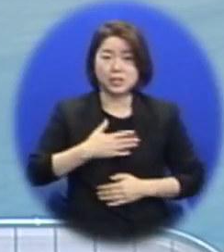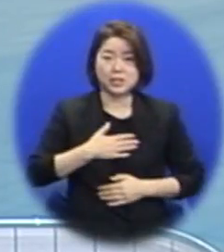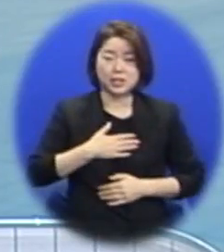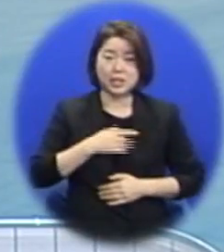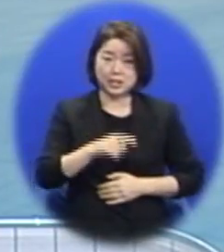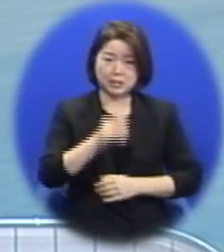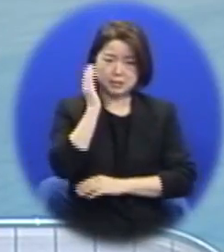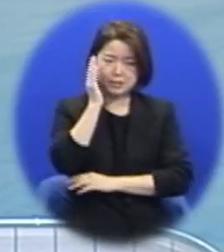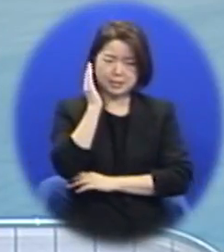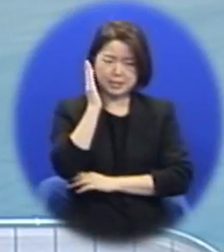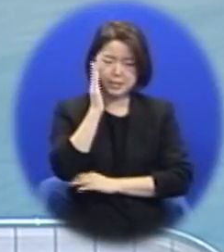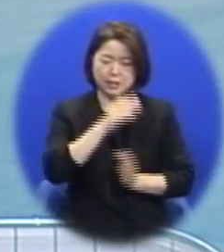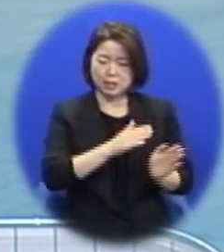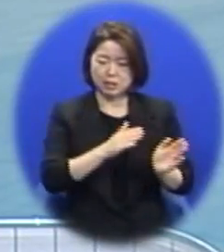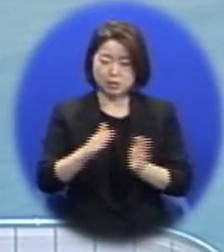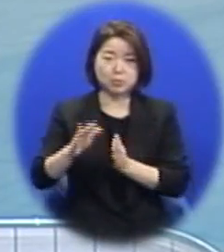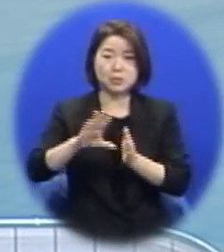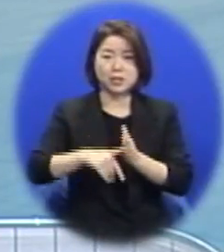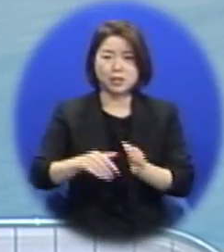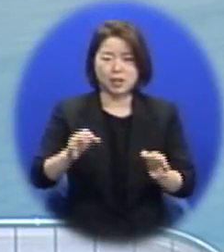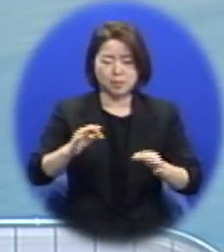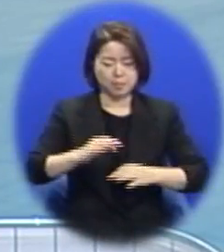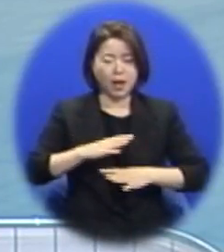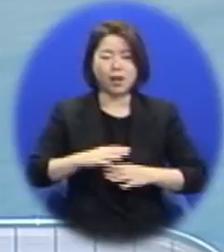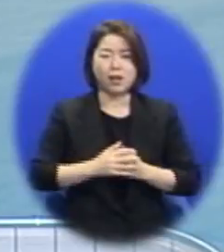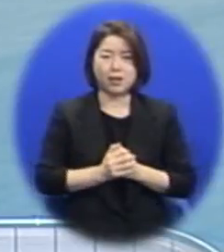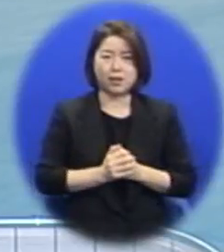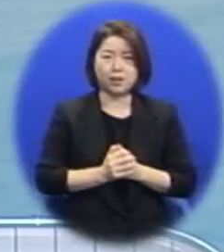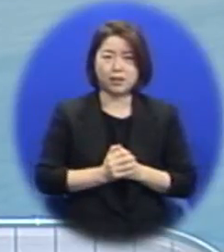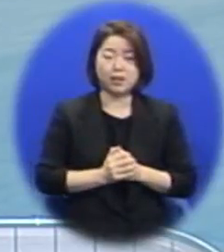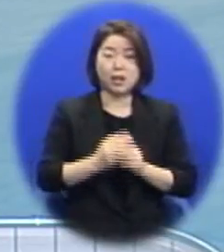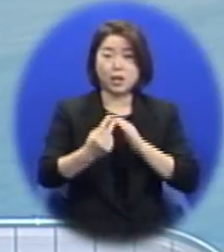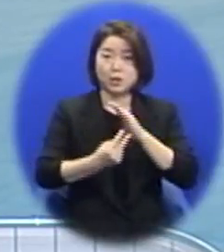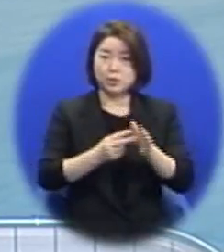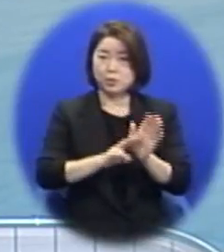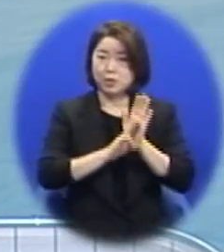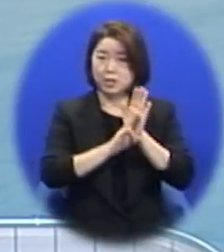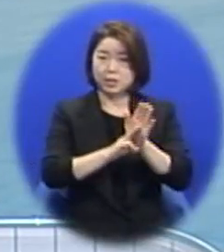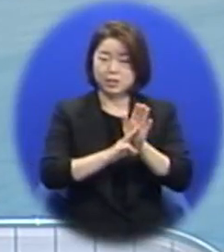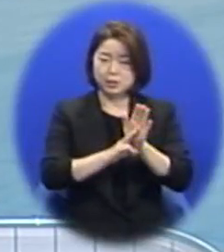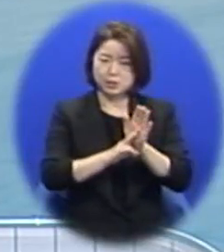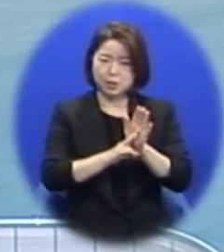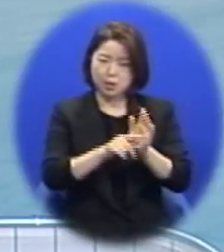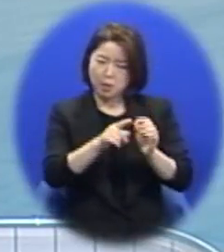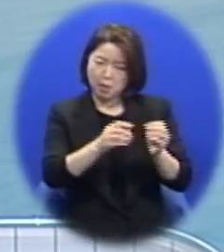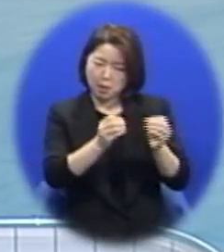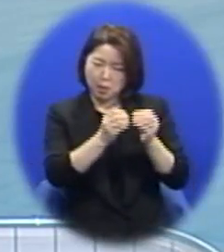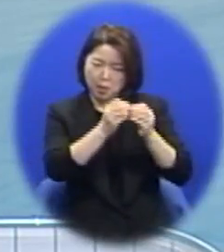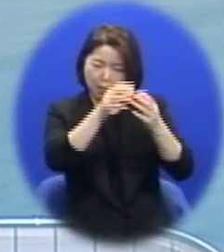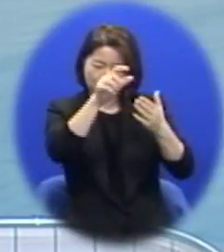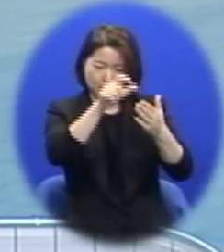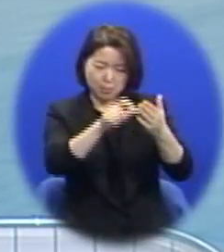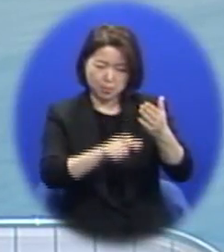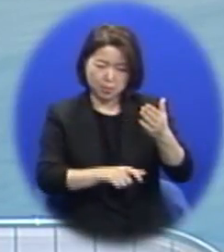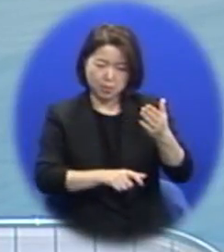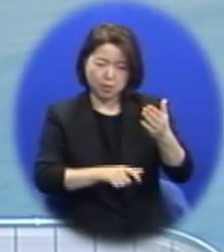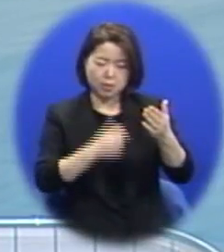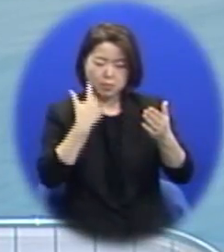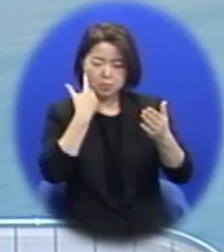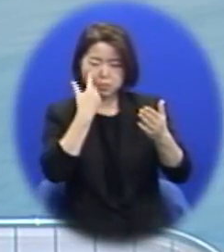강의를 준비하면서 깜짝 놀랐습니다. 요한계시록의 메시지에 확